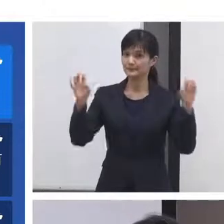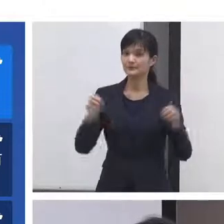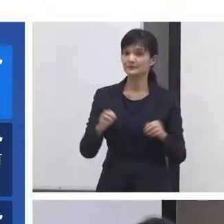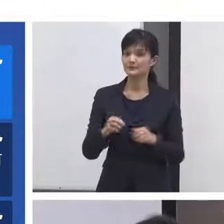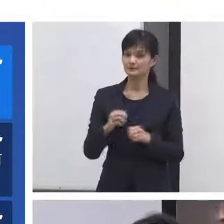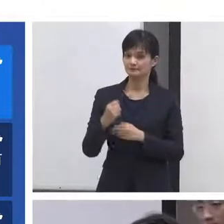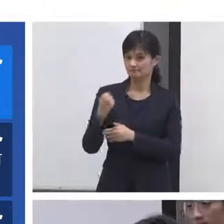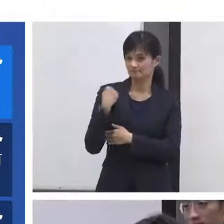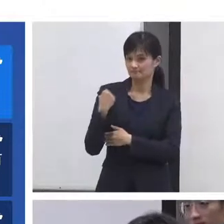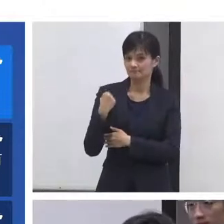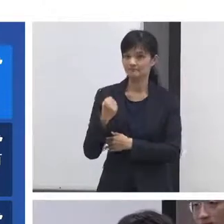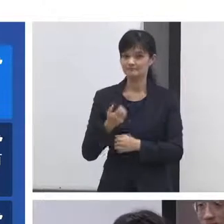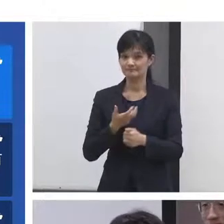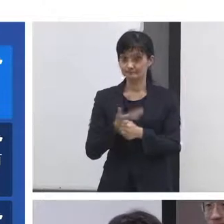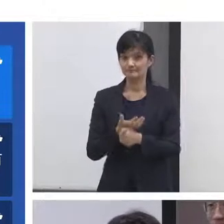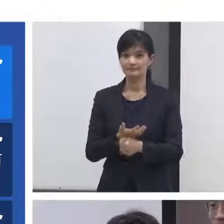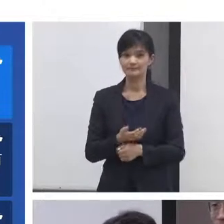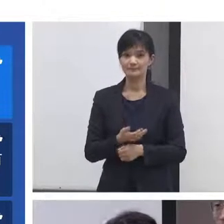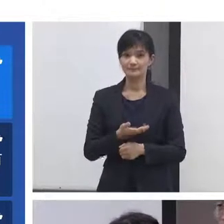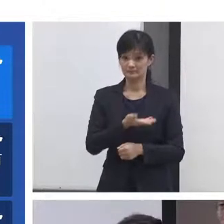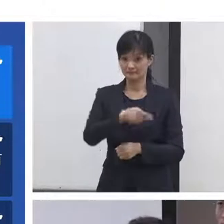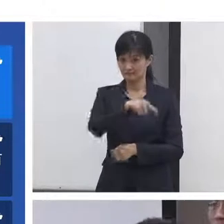说，我知道你不代表 GMV 这样的情况。